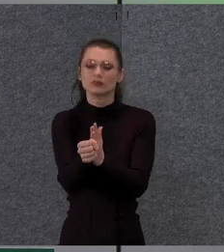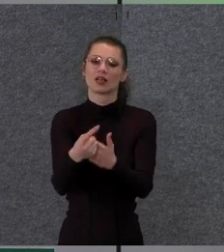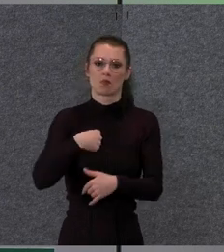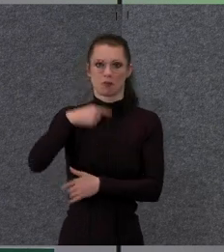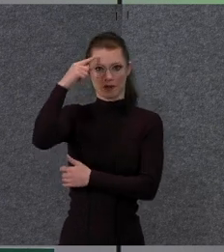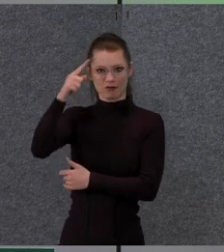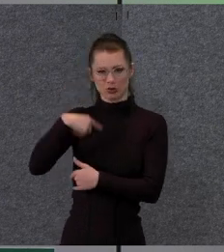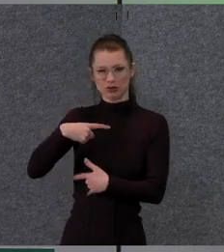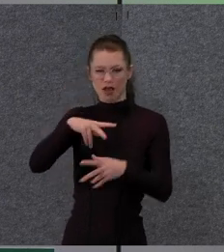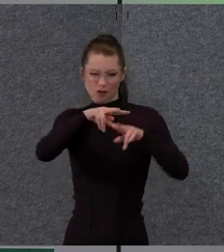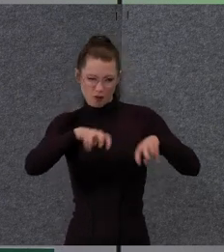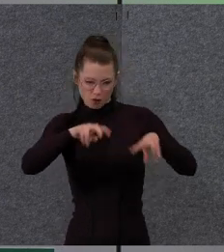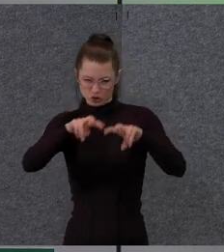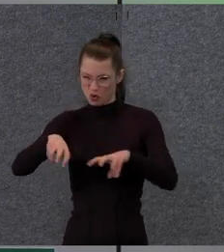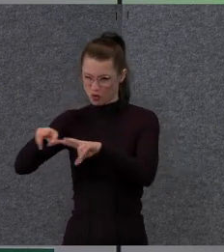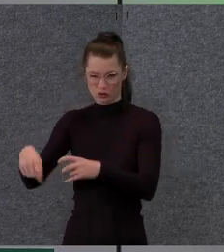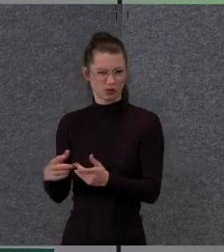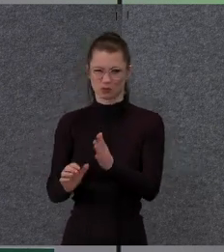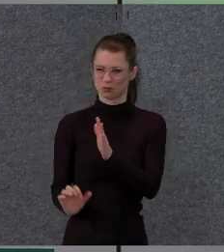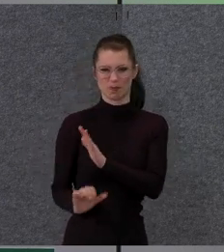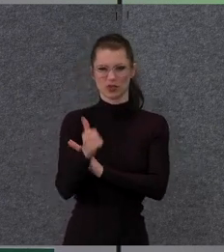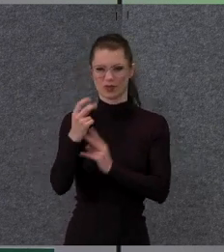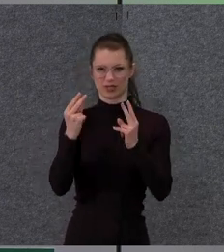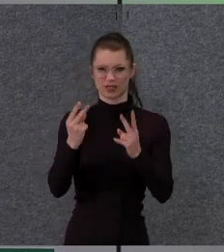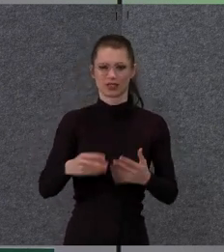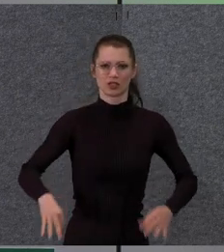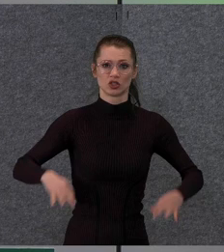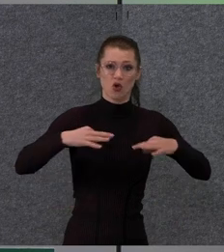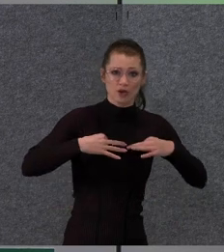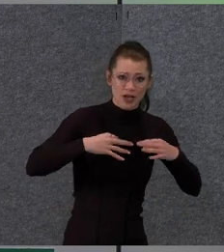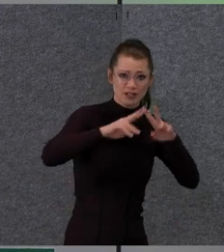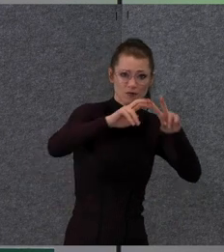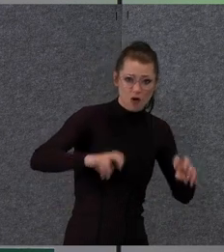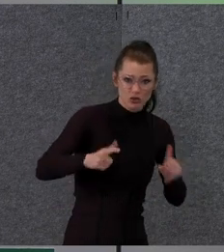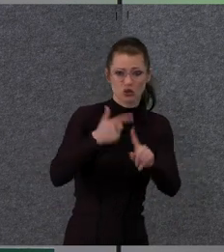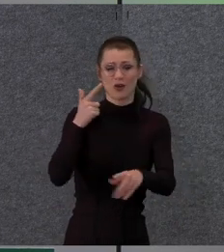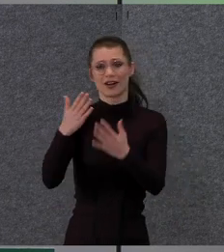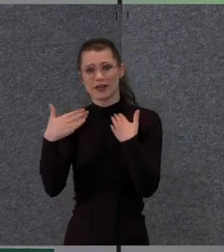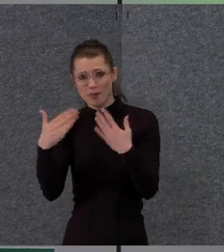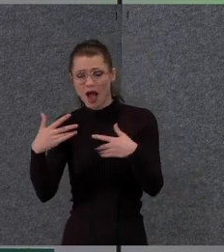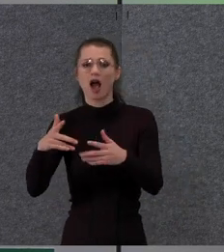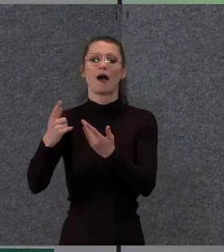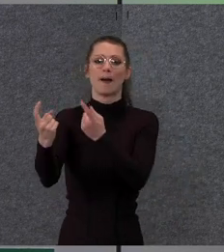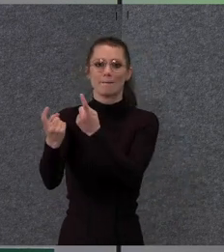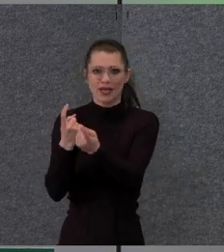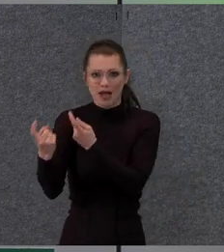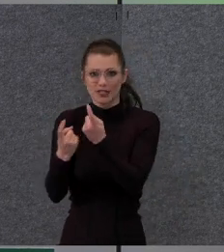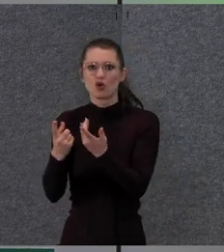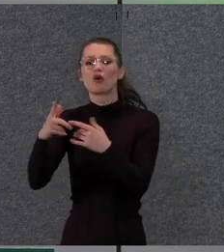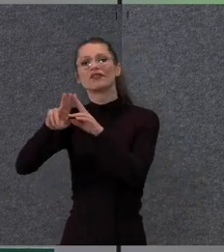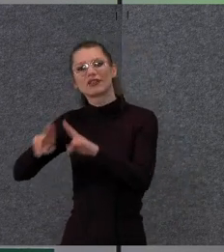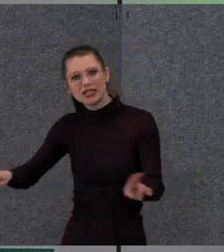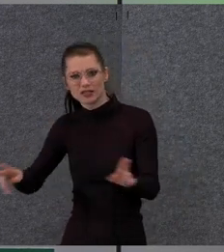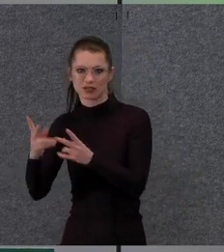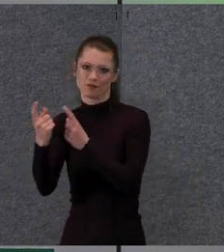relevant Forschung für unser aller Leben ist. Von Gesundheitsforschung über Klima-, Migrations- bis